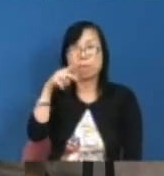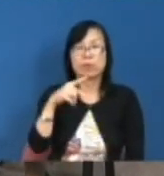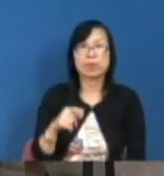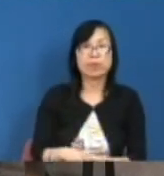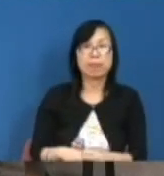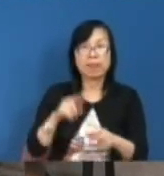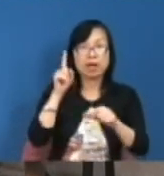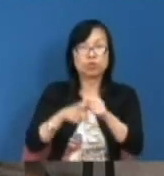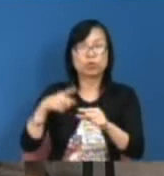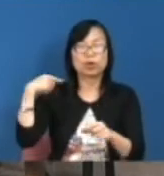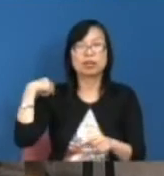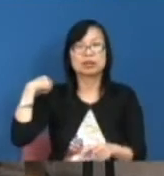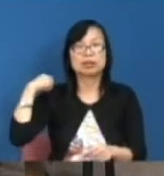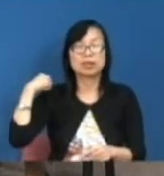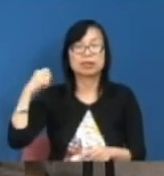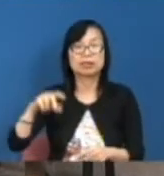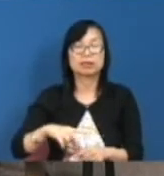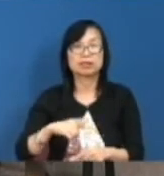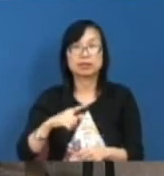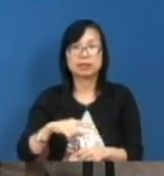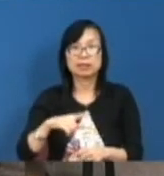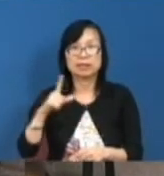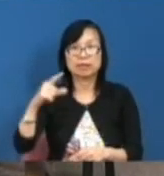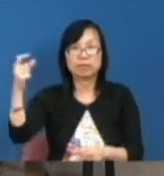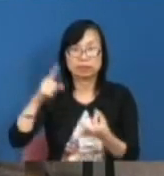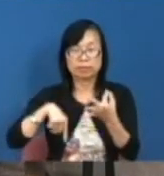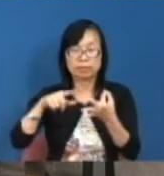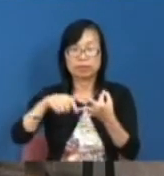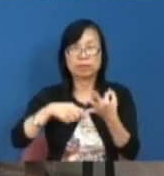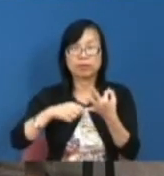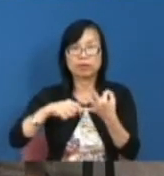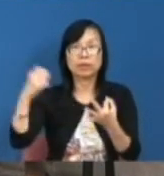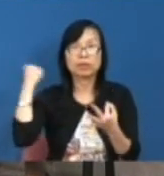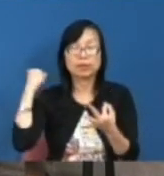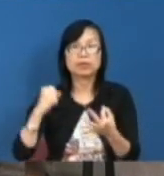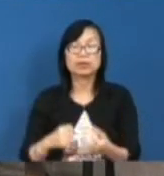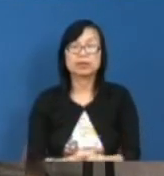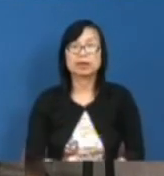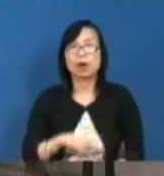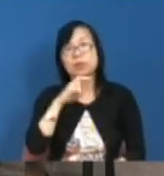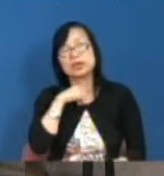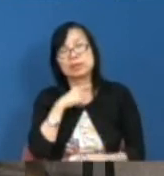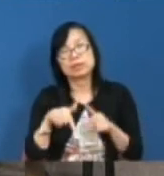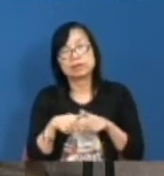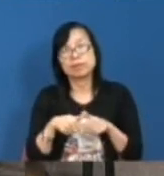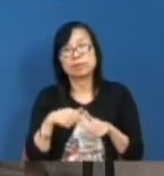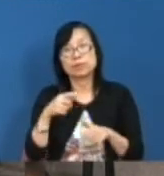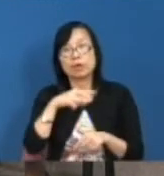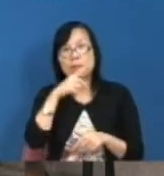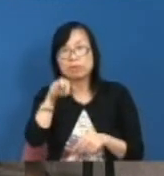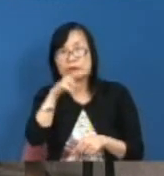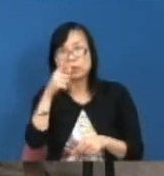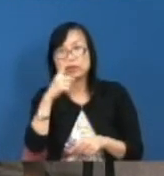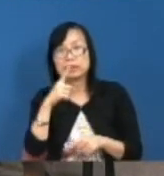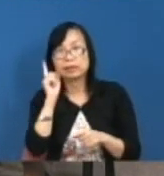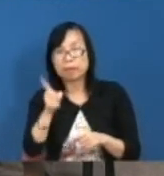李克強比我哋嘅金融資本主義可能好過你喎，或者我個心好啲喎，我揾100蚊都會俾多